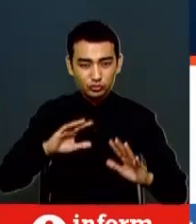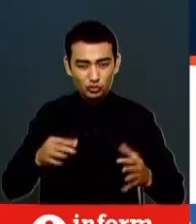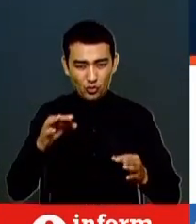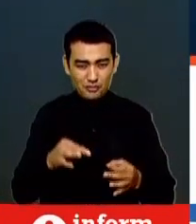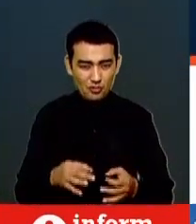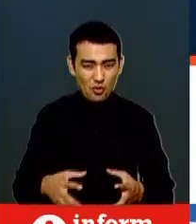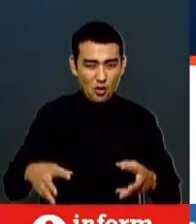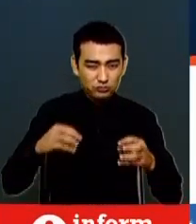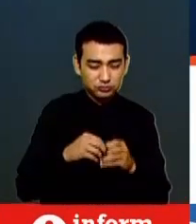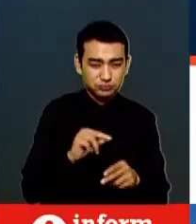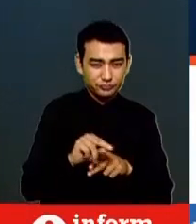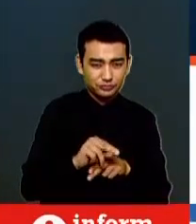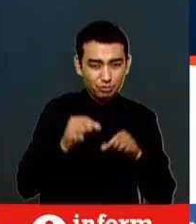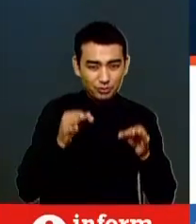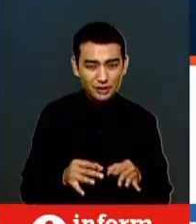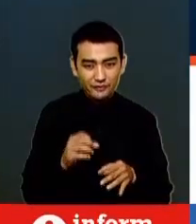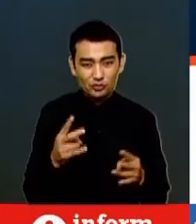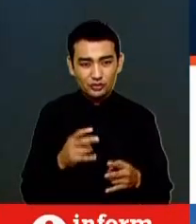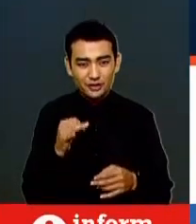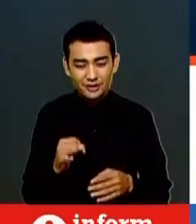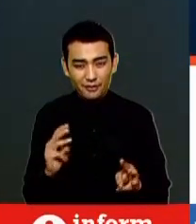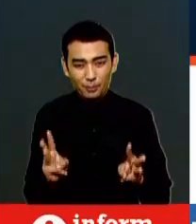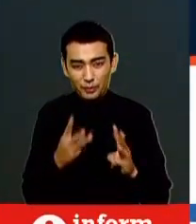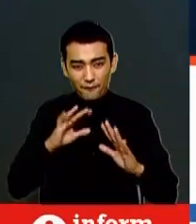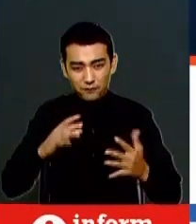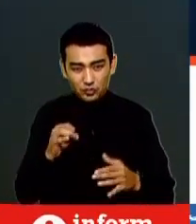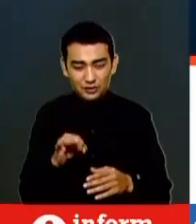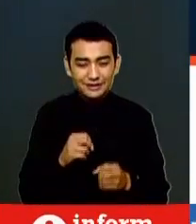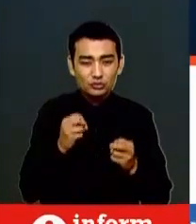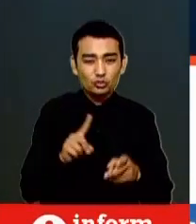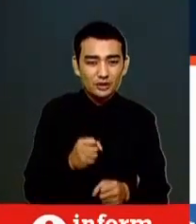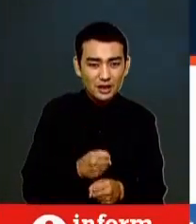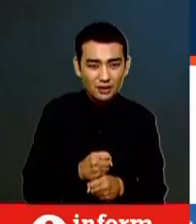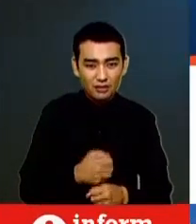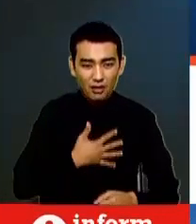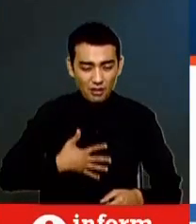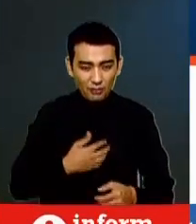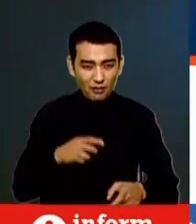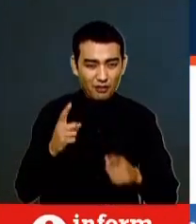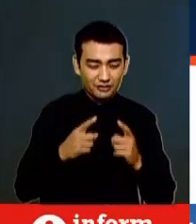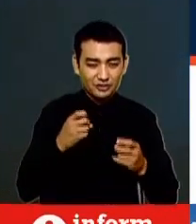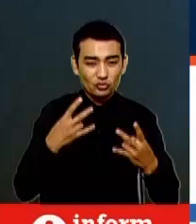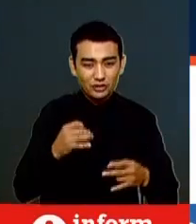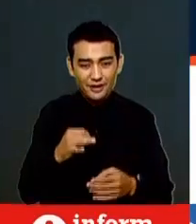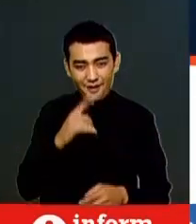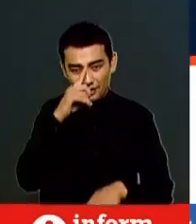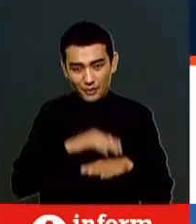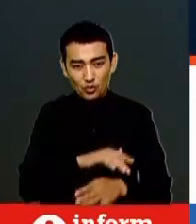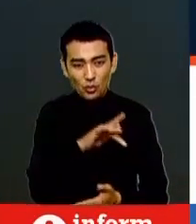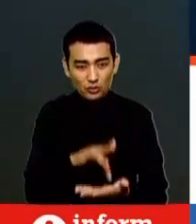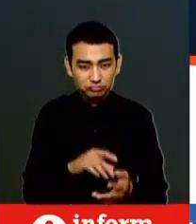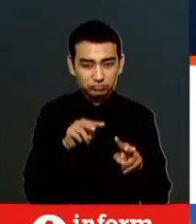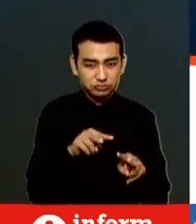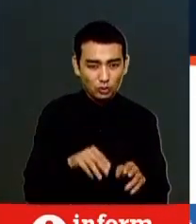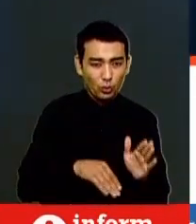масштабные учения в целях повышения осведомлённости населения а действиях при возникновении пожаров акимату города поручено принять